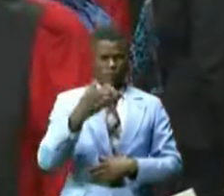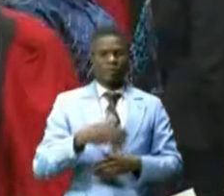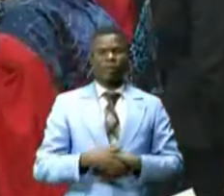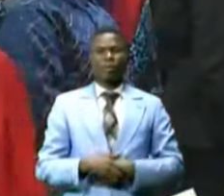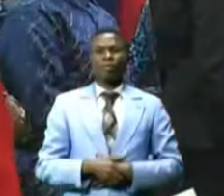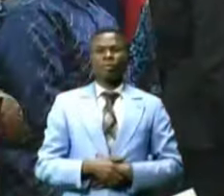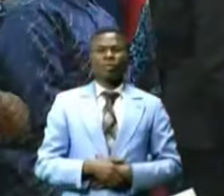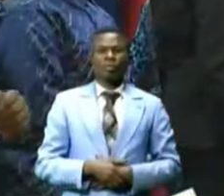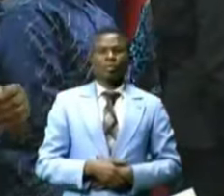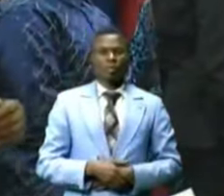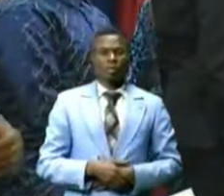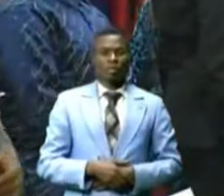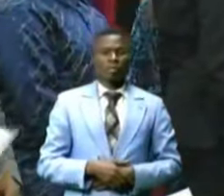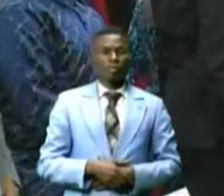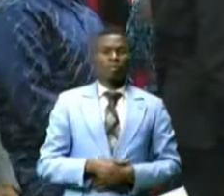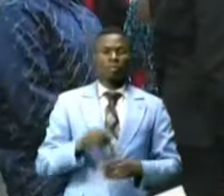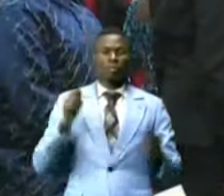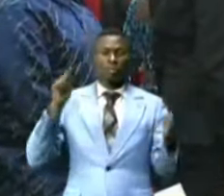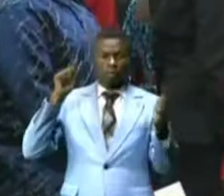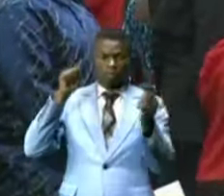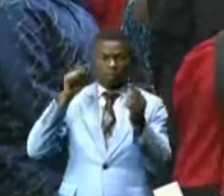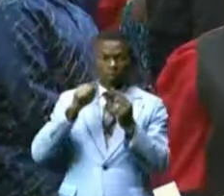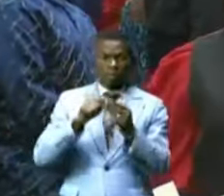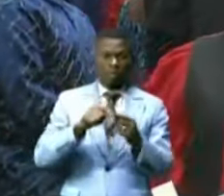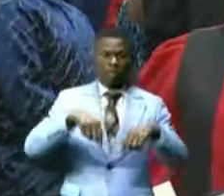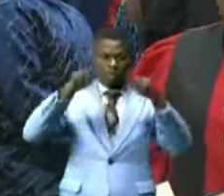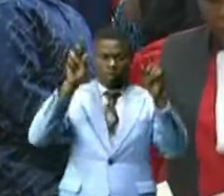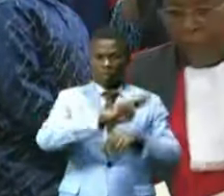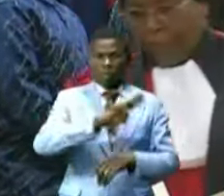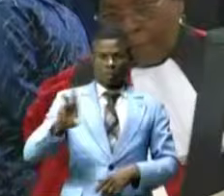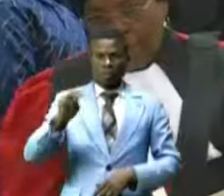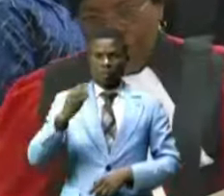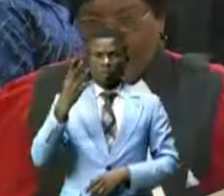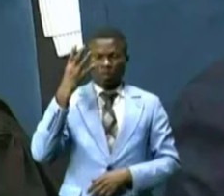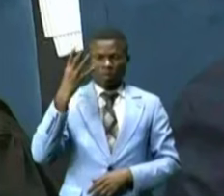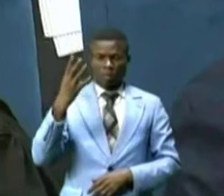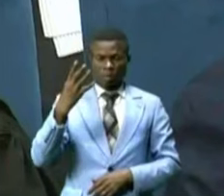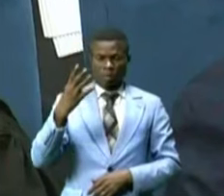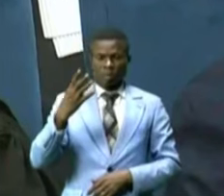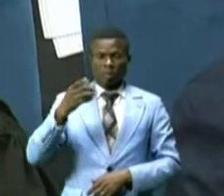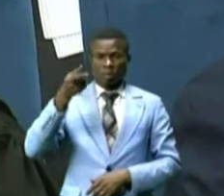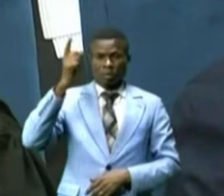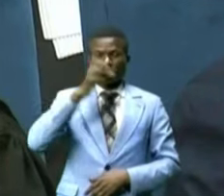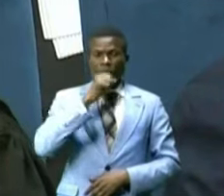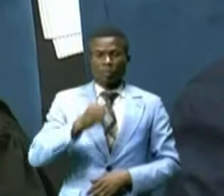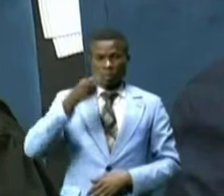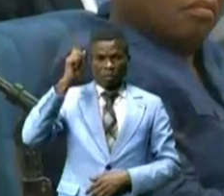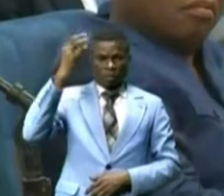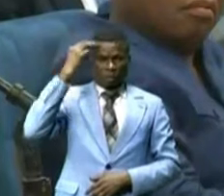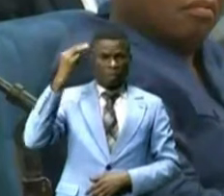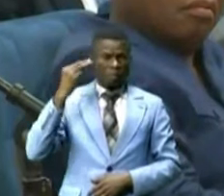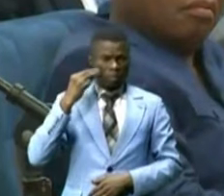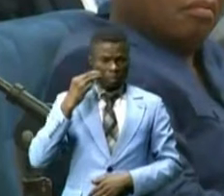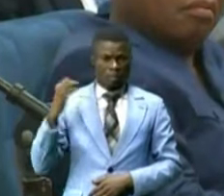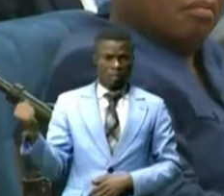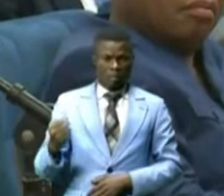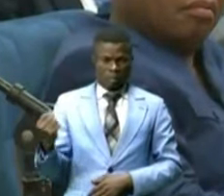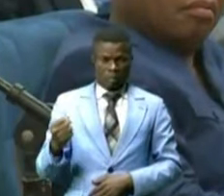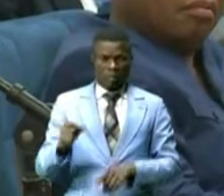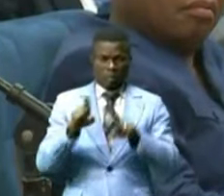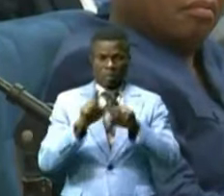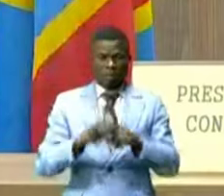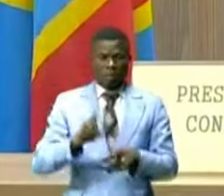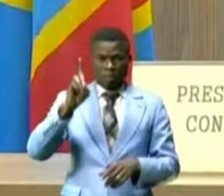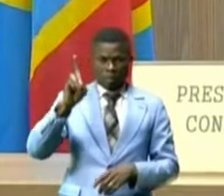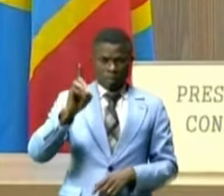Ce sera le 18 mars 2024 que Matata Ponyo, Augustin, Gobler, Deogracias Mutombo, Mwananyimbo reviendront à la barre.